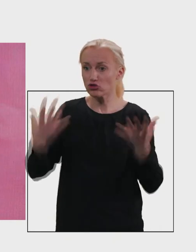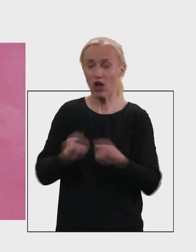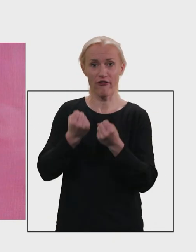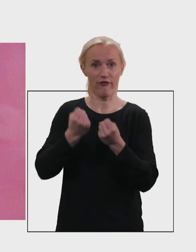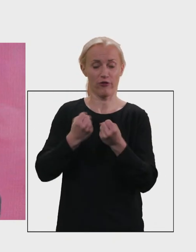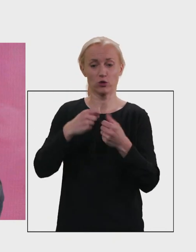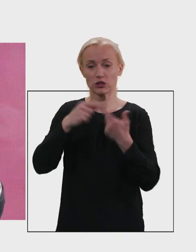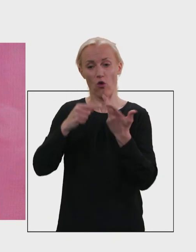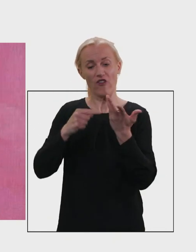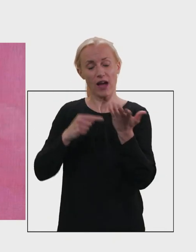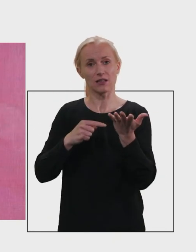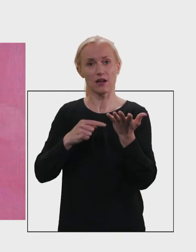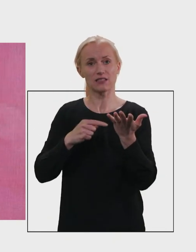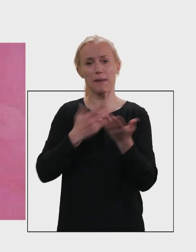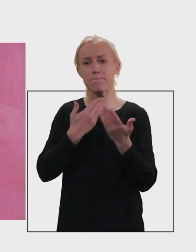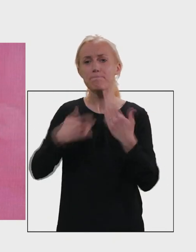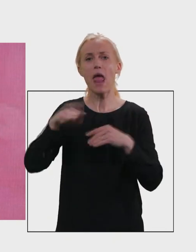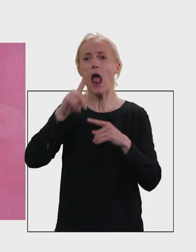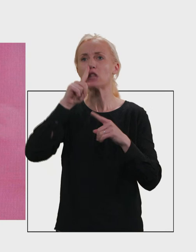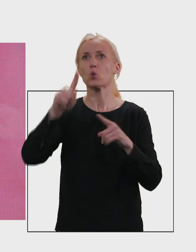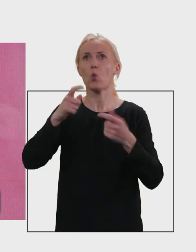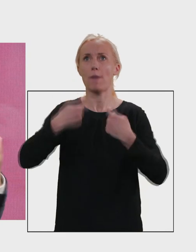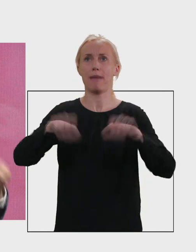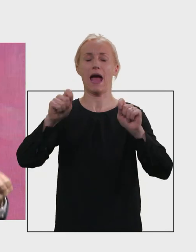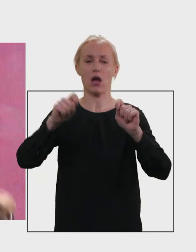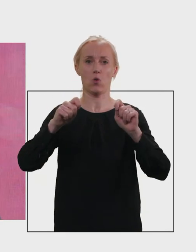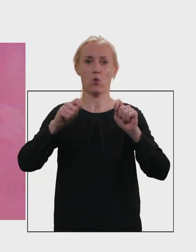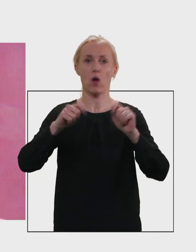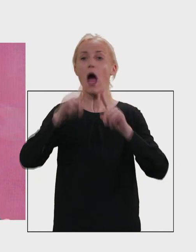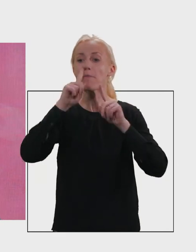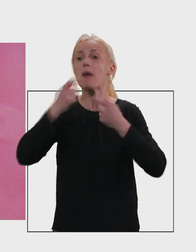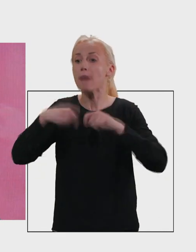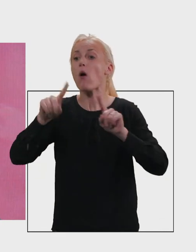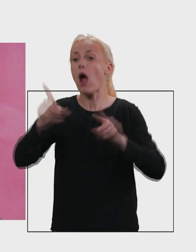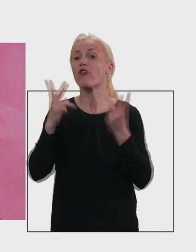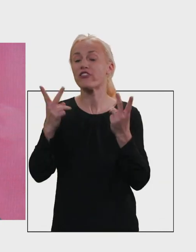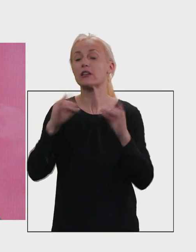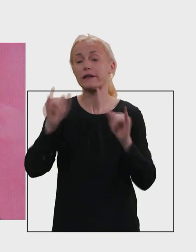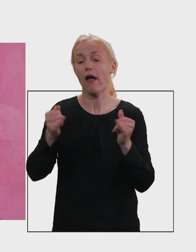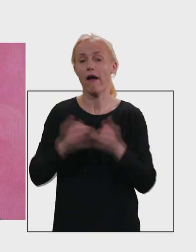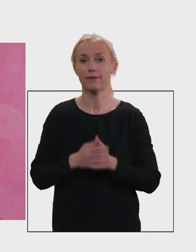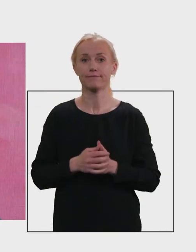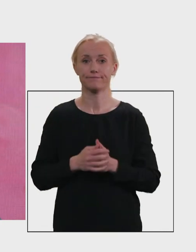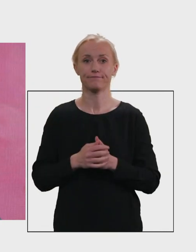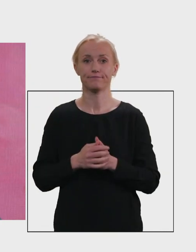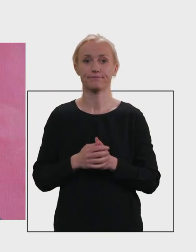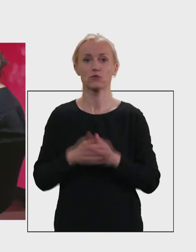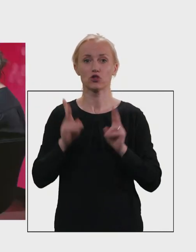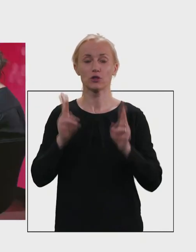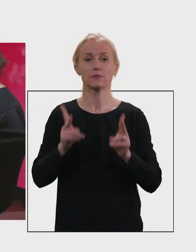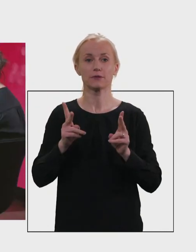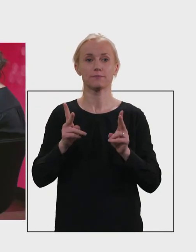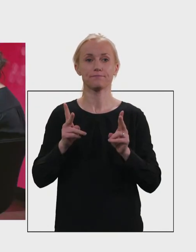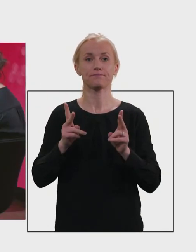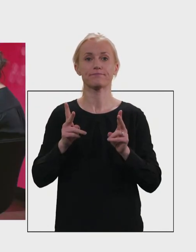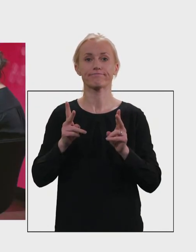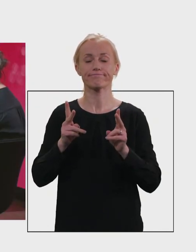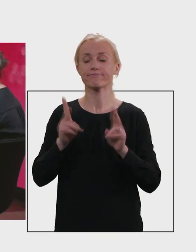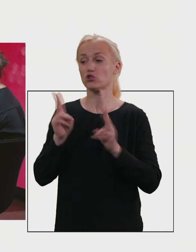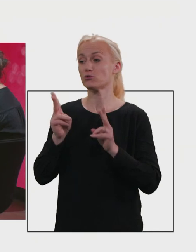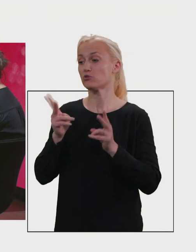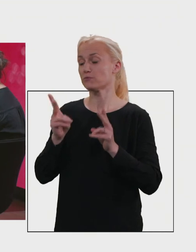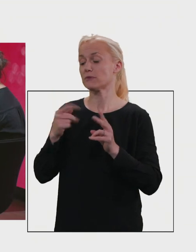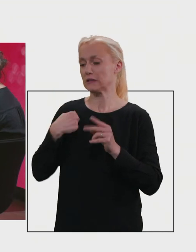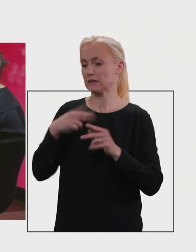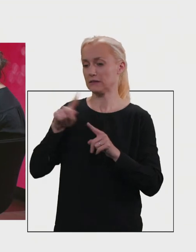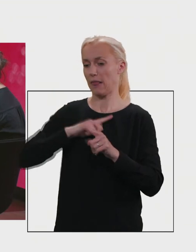weiter und so fort. Es ist also viel mehr als nur der Bau. Aber der Bau ist natürlich auch ganz wichtig. Absolut, ja. Ich habe gelesen, dass